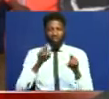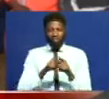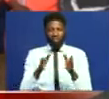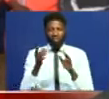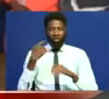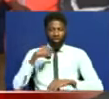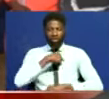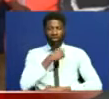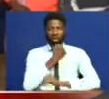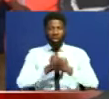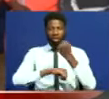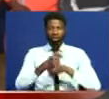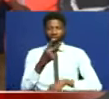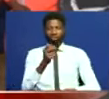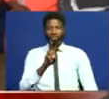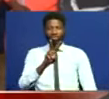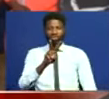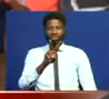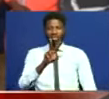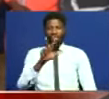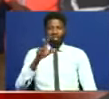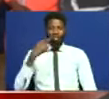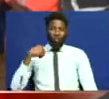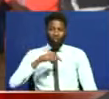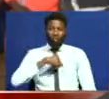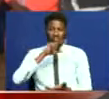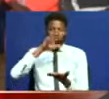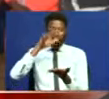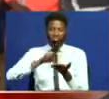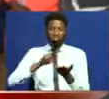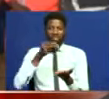2023. Tukapitisha finance bill yenye saa hii